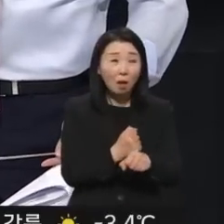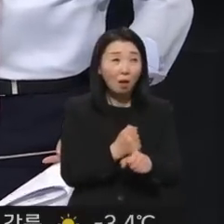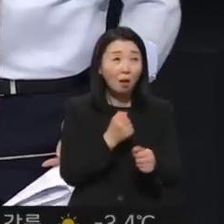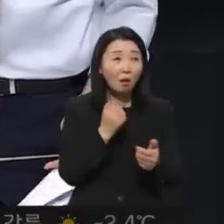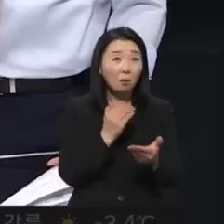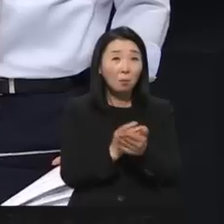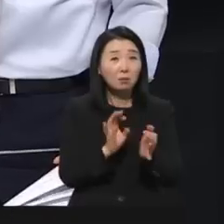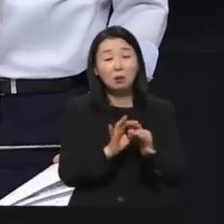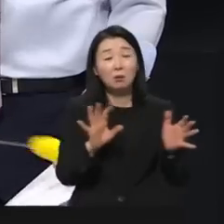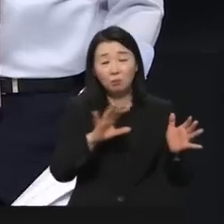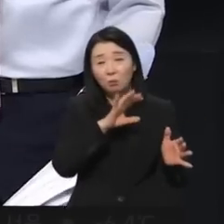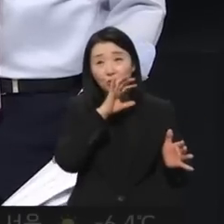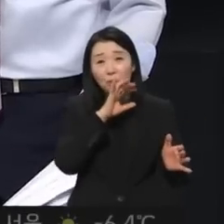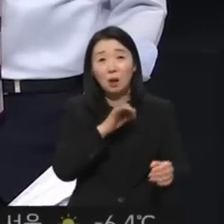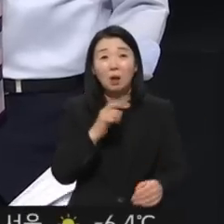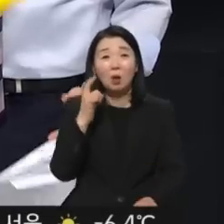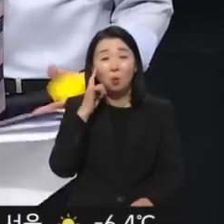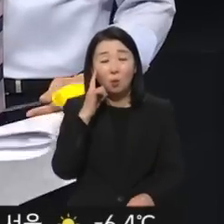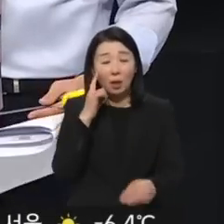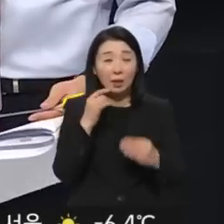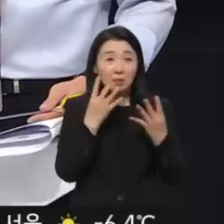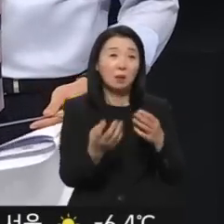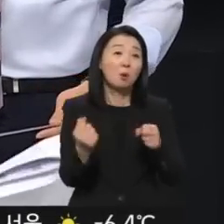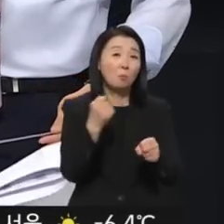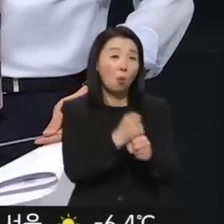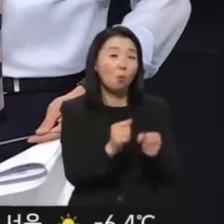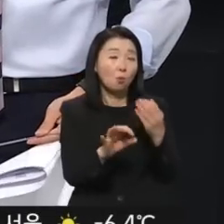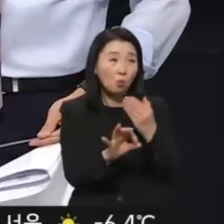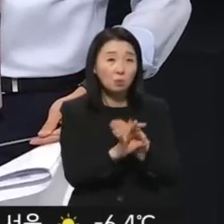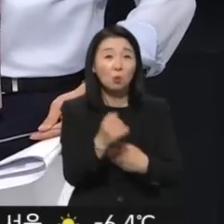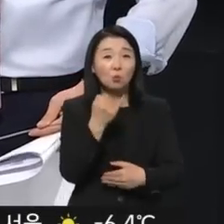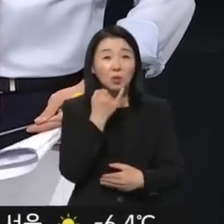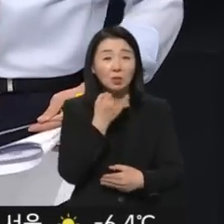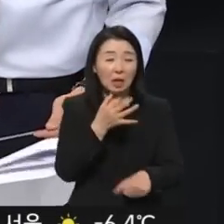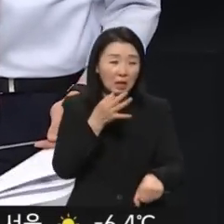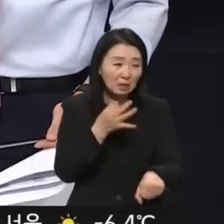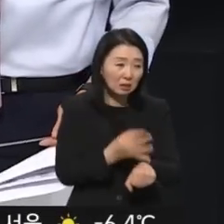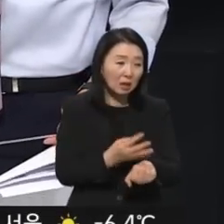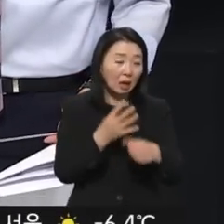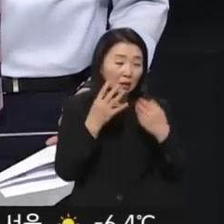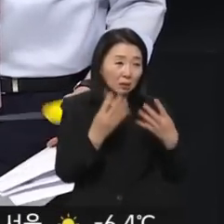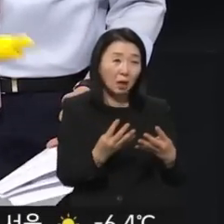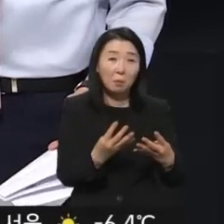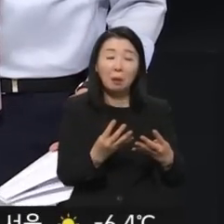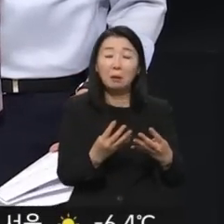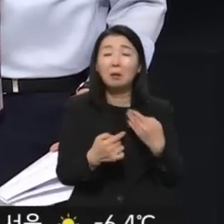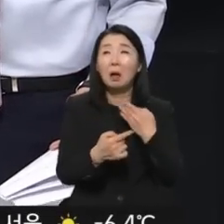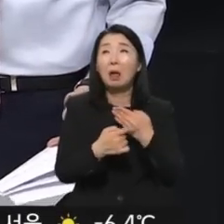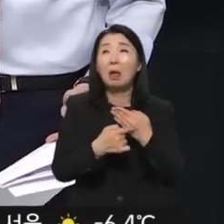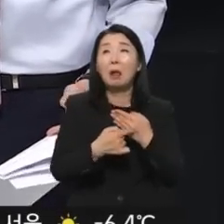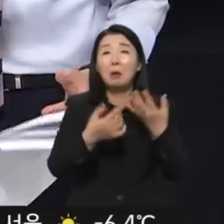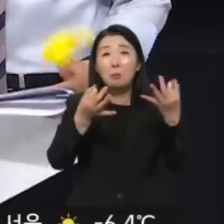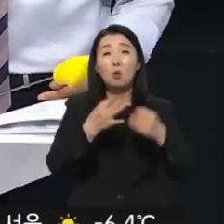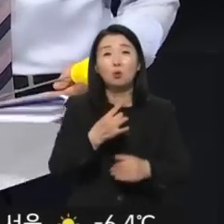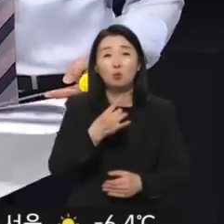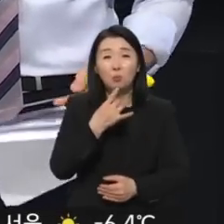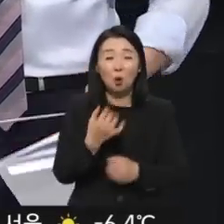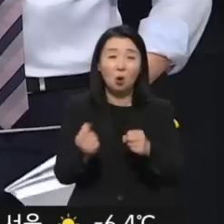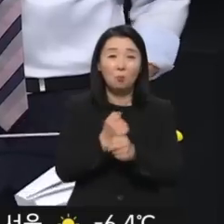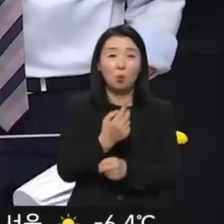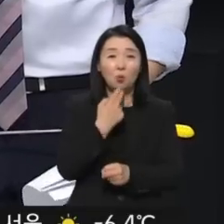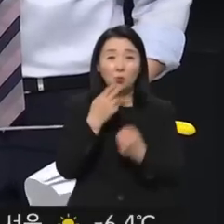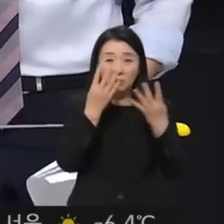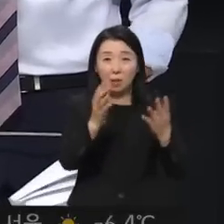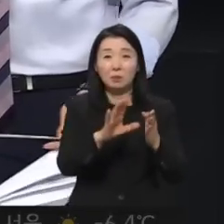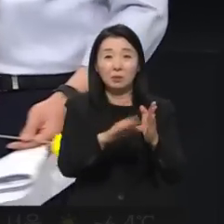것이란 불만도 있습니다. 이 사면 복권이면 몰라도 이 단순 사면은 요식행위란 건데요. 복권 없이 사면이 될 경우 김